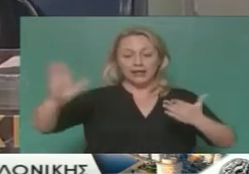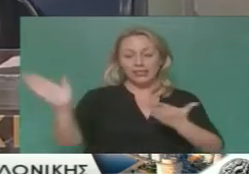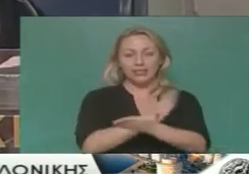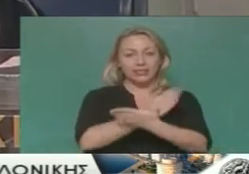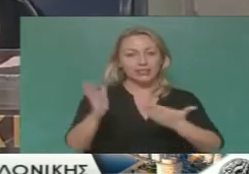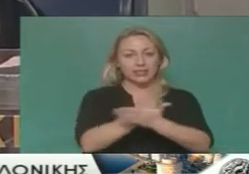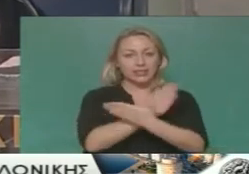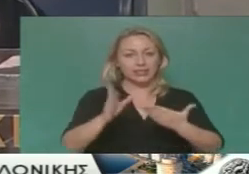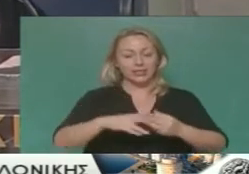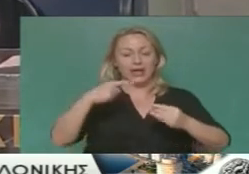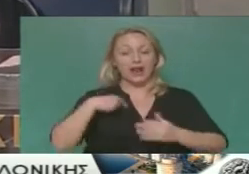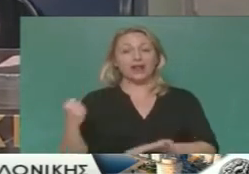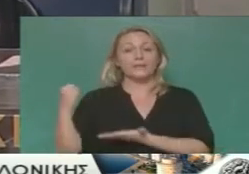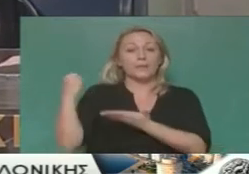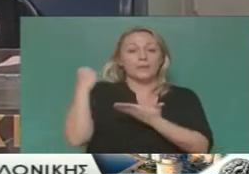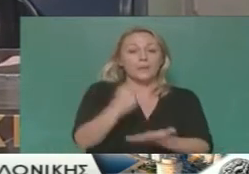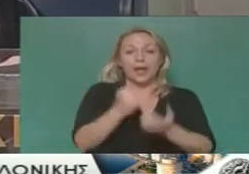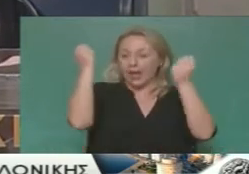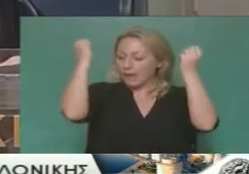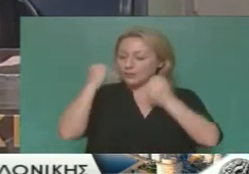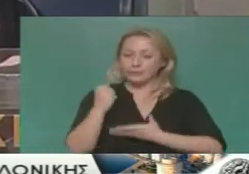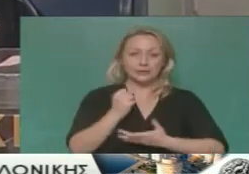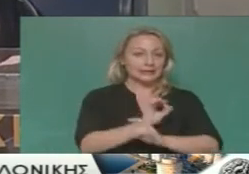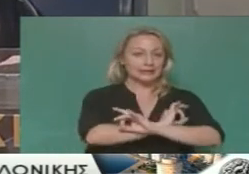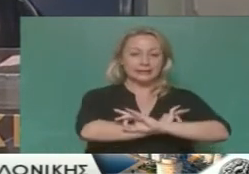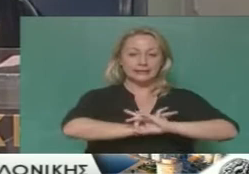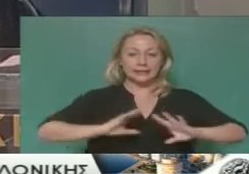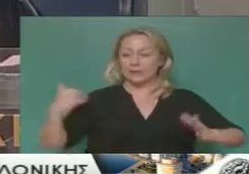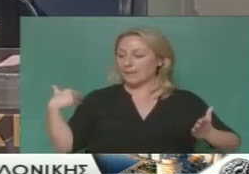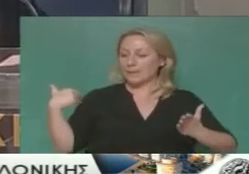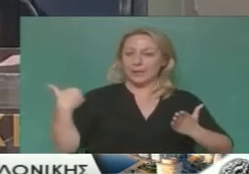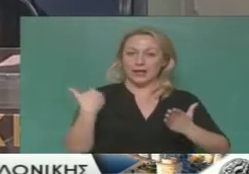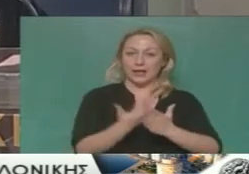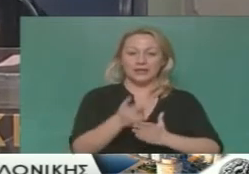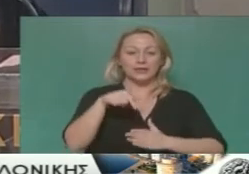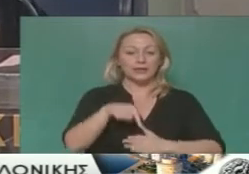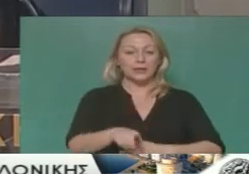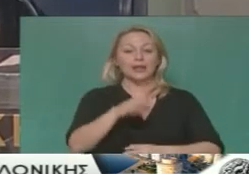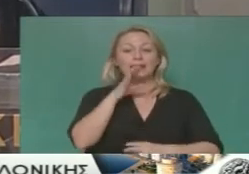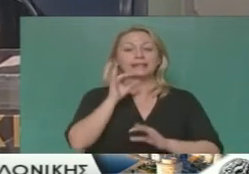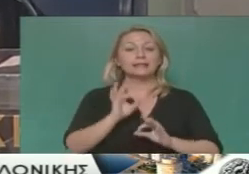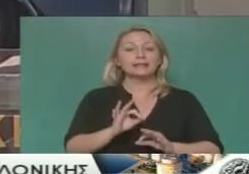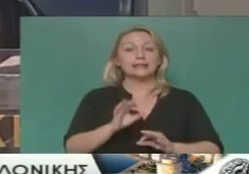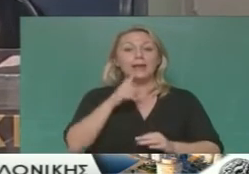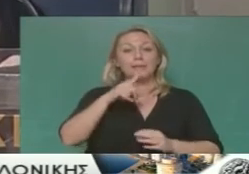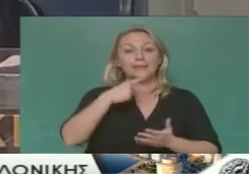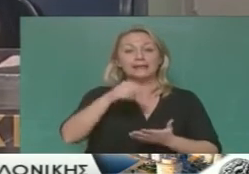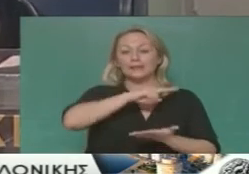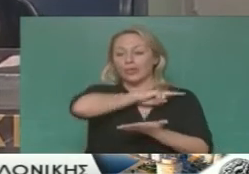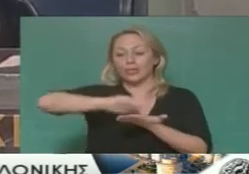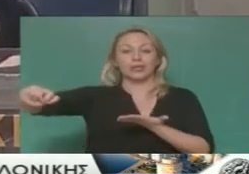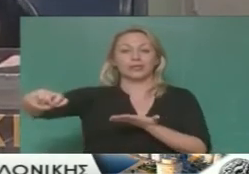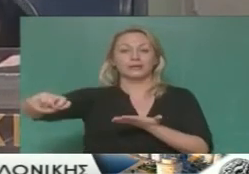χωρίς να μας καταβάλουν ελάχιστη αποζημίωση μέχρι σήμερα, δηλαδή την δίμευσαν.